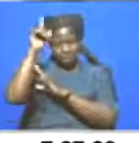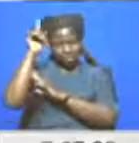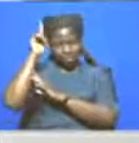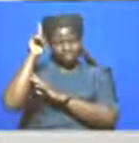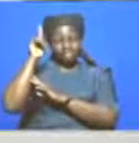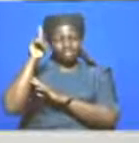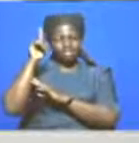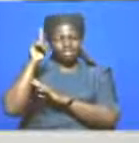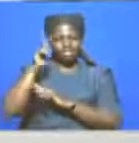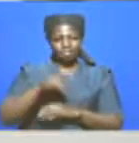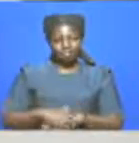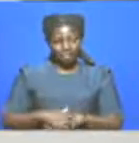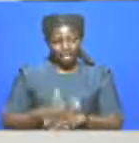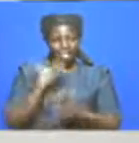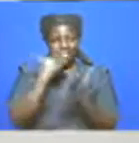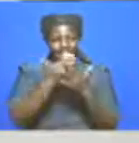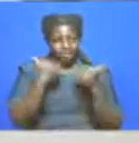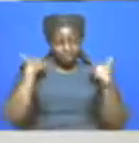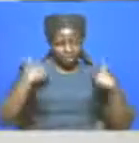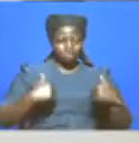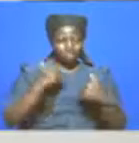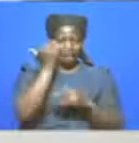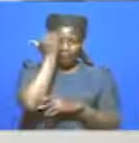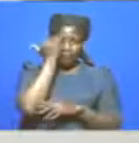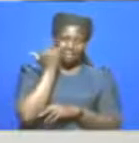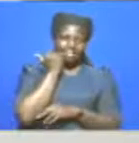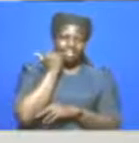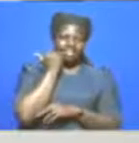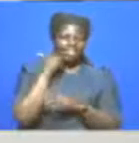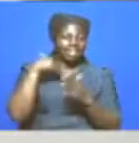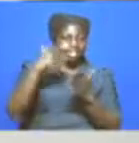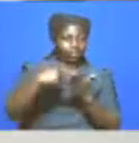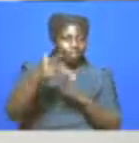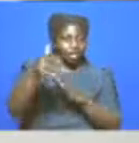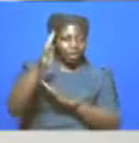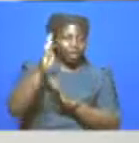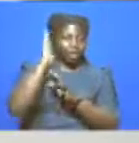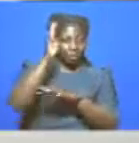Asalamu alaykum. Asante, nami naitwa Beatrice Gatonye. Wiki ijayo majaliwa, kwa heri ya kuonana.